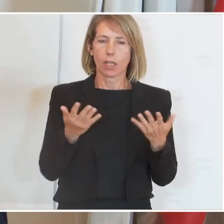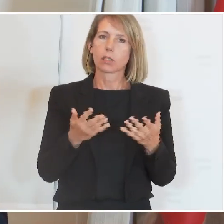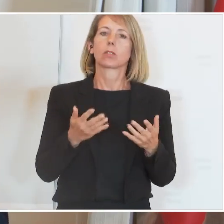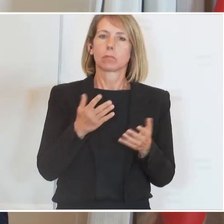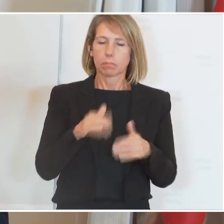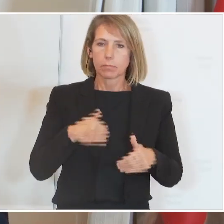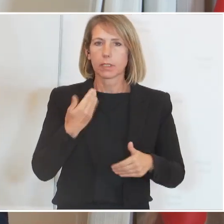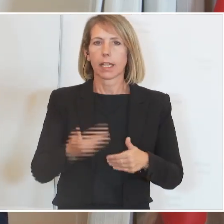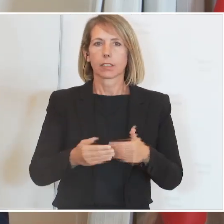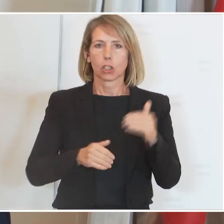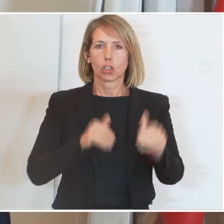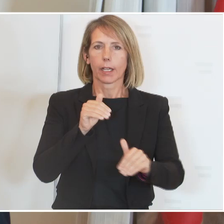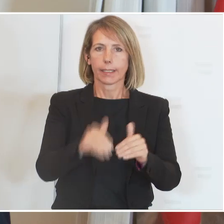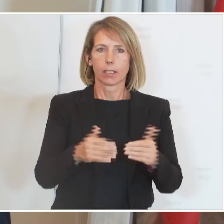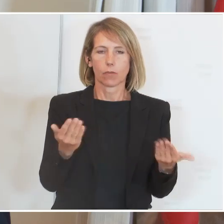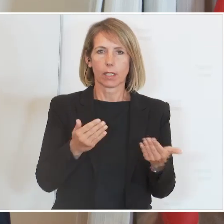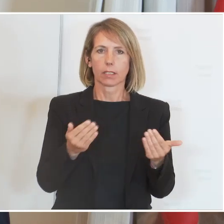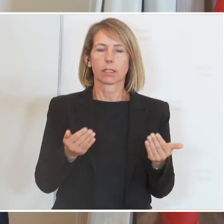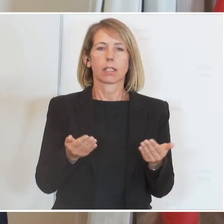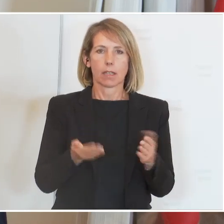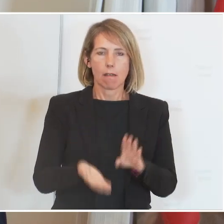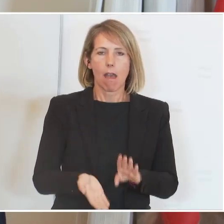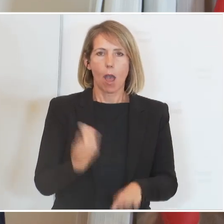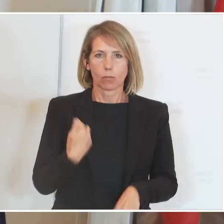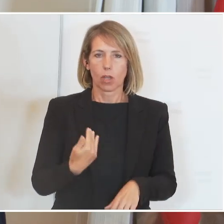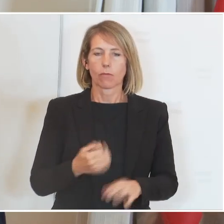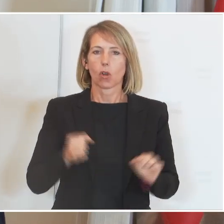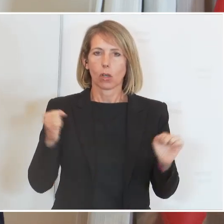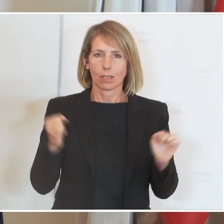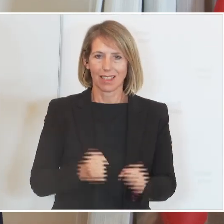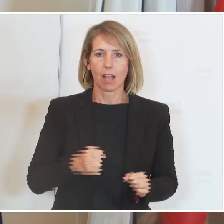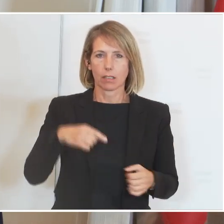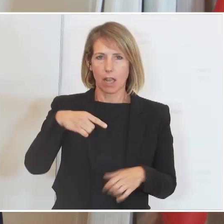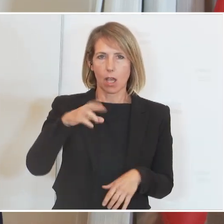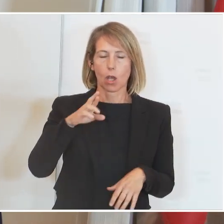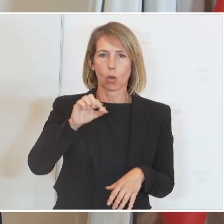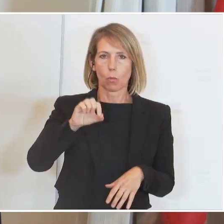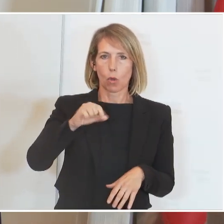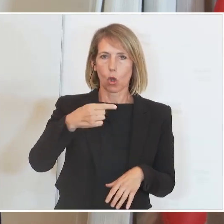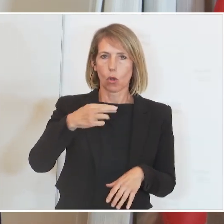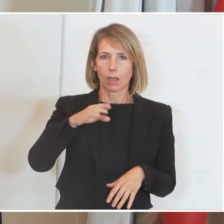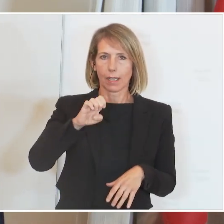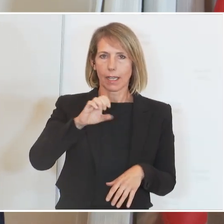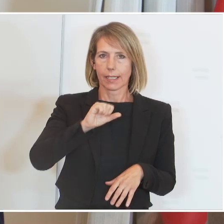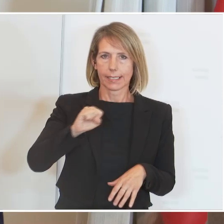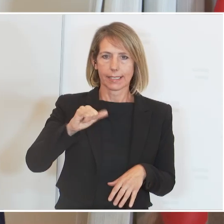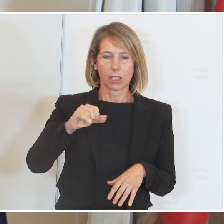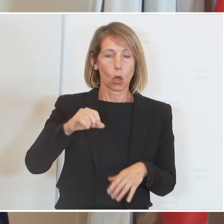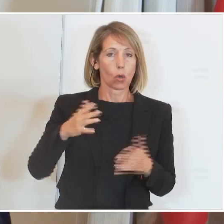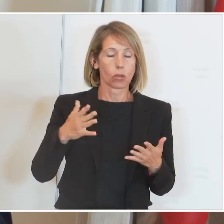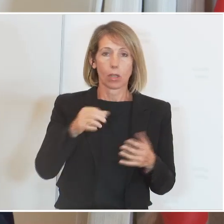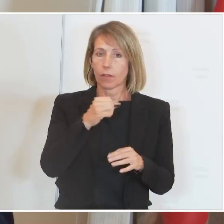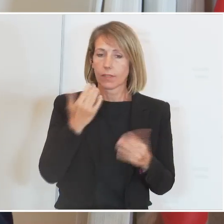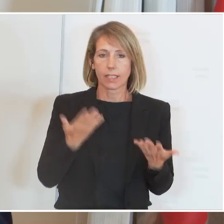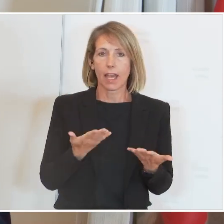den nächsten großen Schritt, die Abschaffung der kalten Progression. Und das ist ein technischer Begriff, was steht dahinter? Die kalte